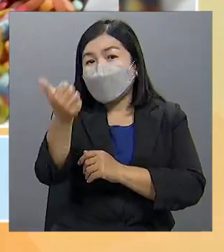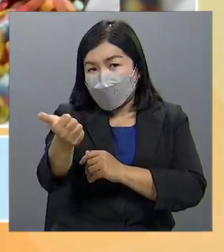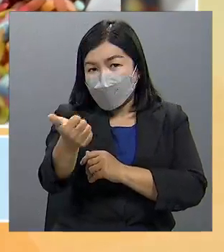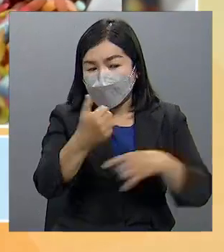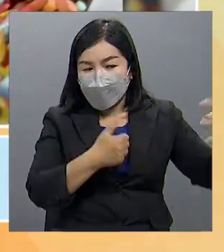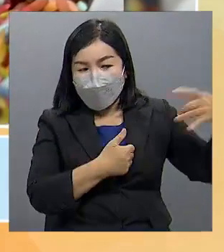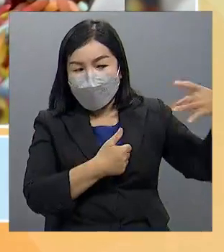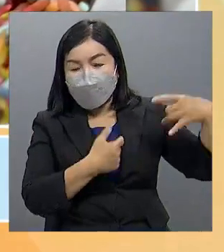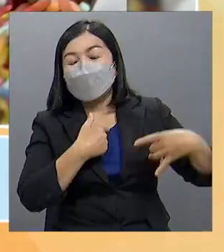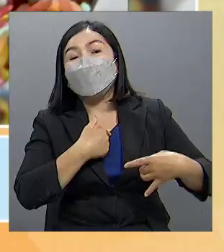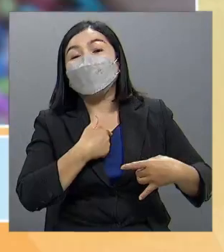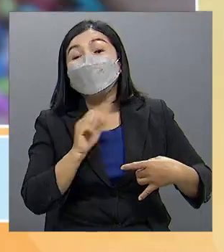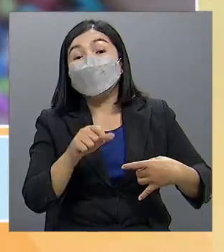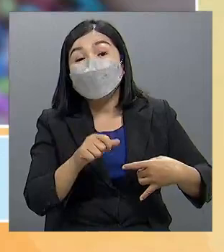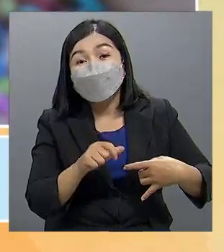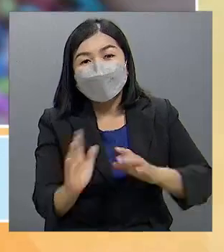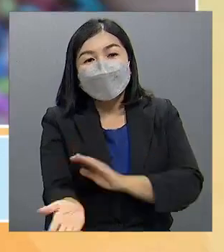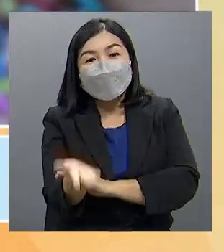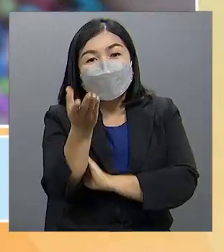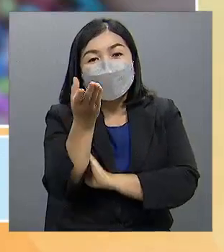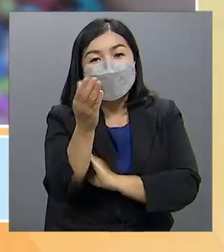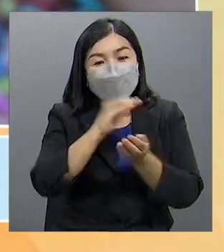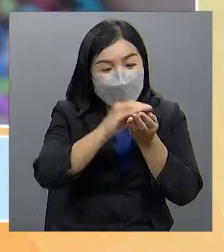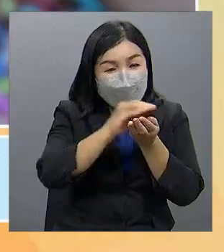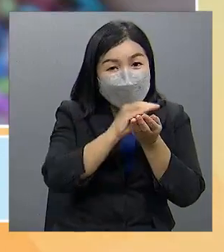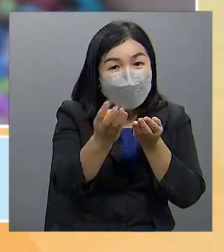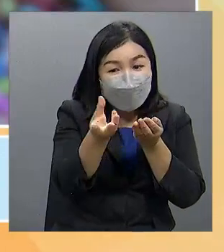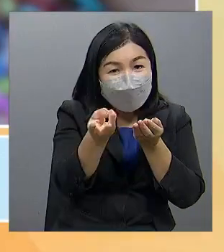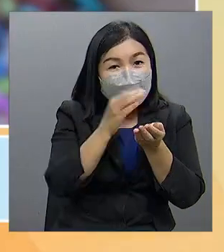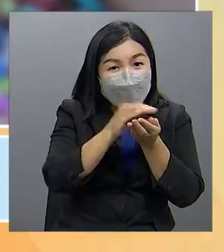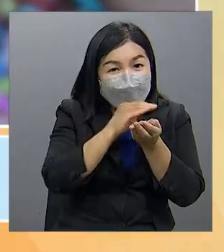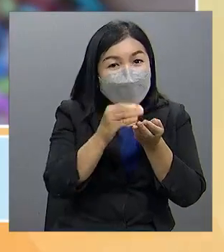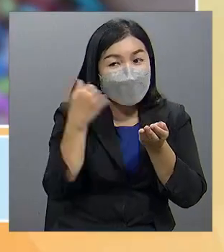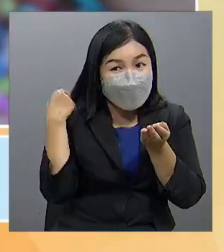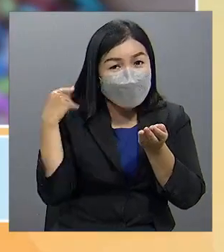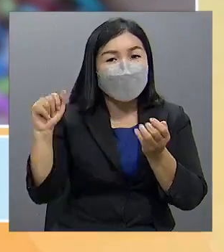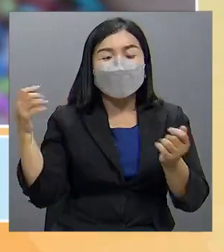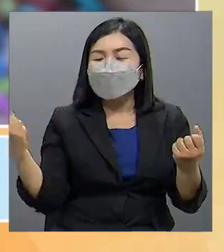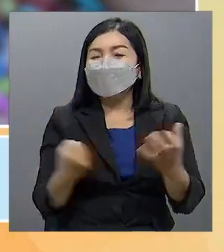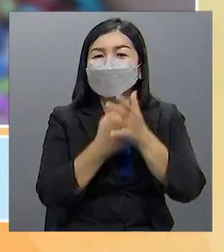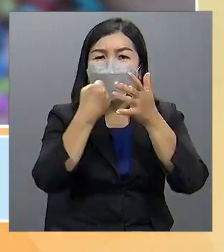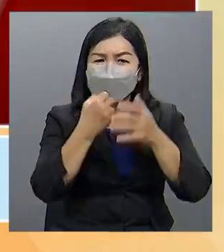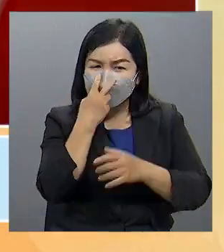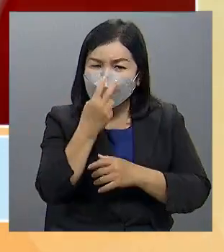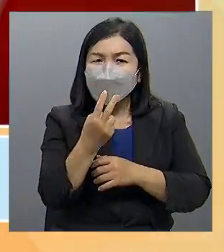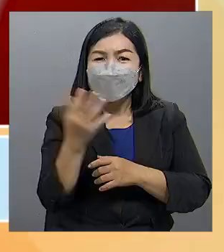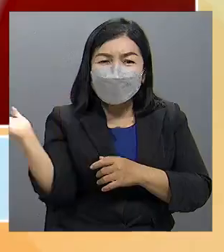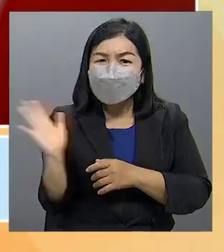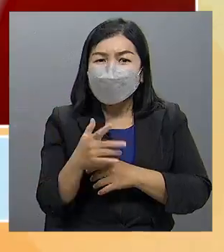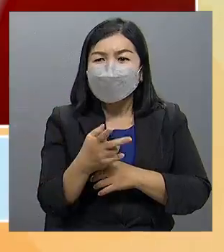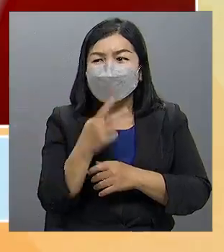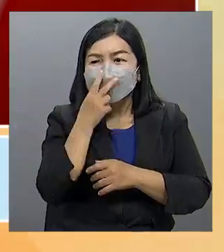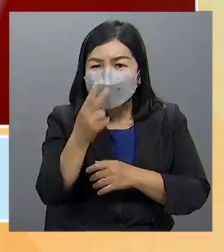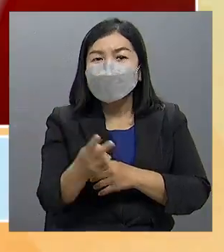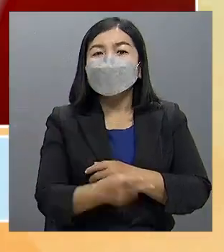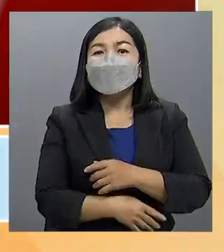ลยคุณเมื่อเช้ายุ้ยมีข้าวเหนียวมะม่วงส่วนตัวของยุ้ยมา ถ่ายรูปมาไม่ทัน ใช่ ให้คุณผู้ชมดูไปด้วยกันสักหน่อยนะฮะว่าผมแบบทำไมชอบไปว่าน้องนั่นนี่นู่น